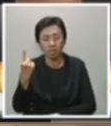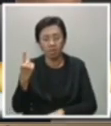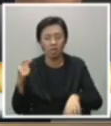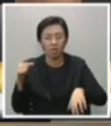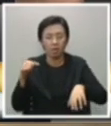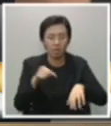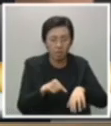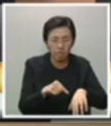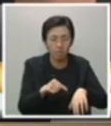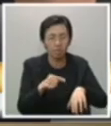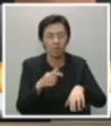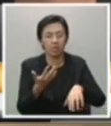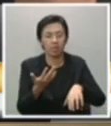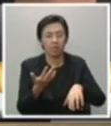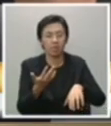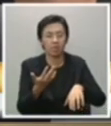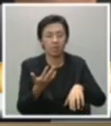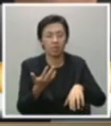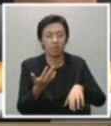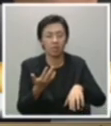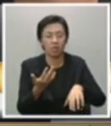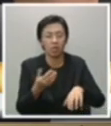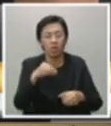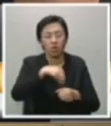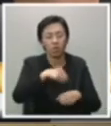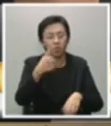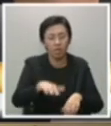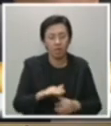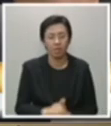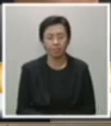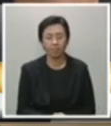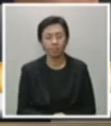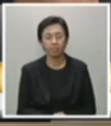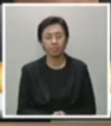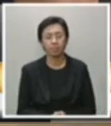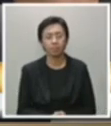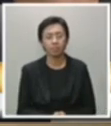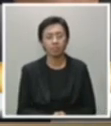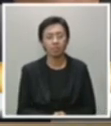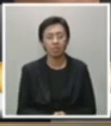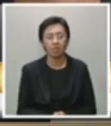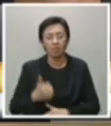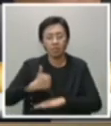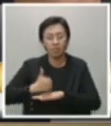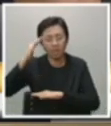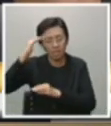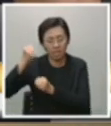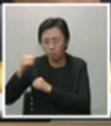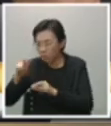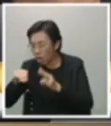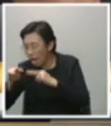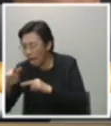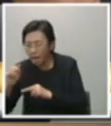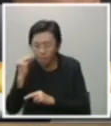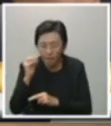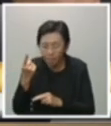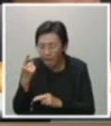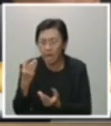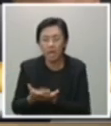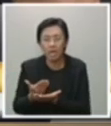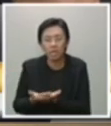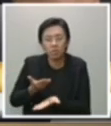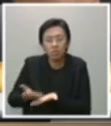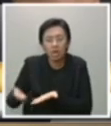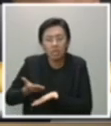ไปอยู่ในบ้านที่ท่านอยู่ไม่ได้ก็ต้องไปหาบ้านหลังใหม่อยู่เส้นเปลืองก็ประมาณ